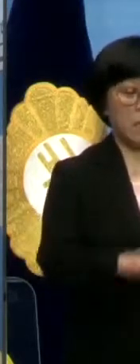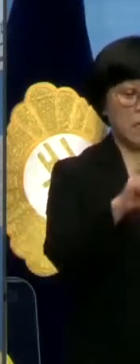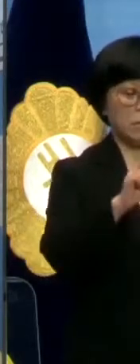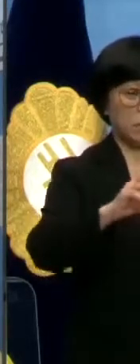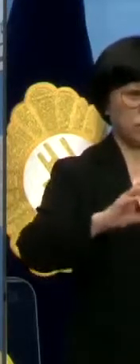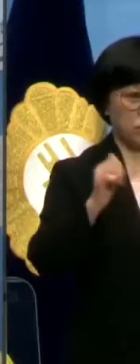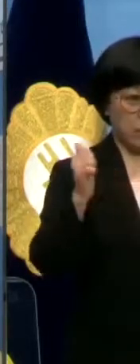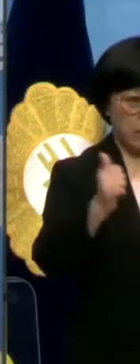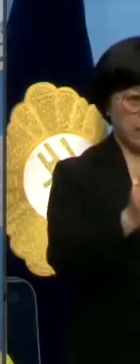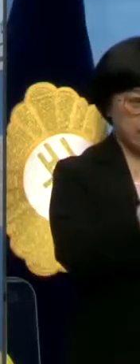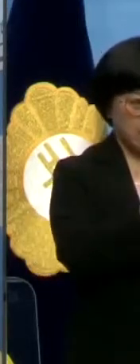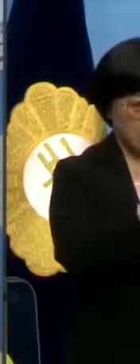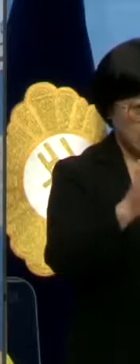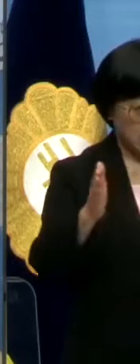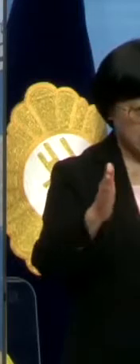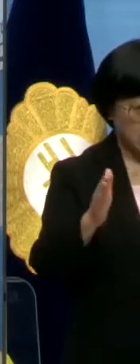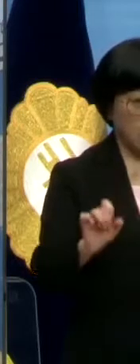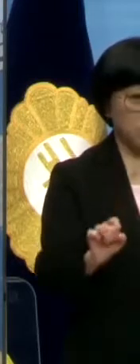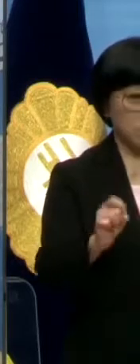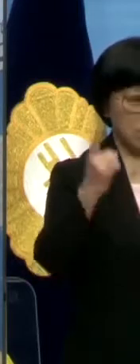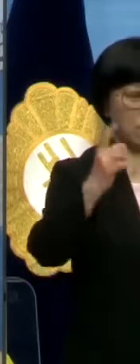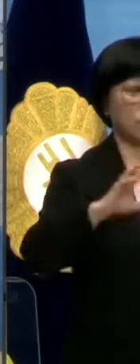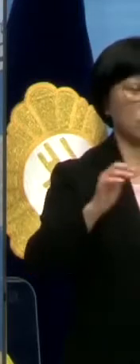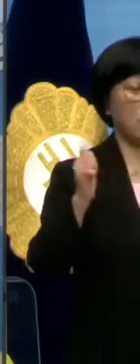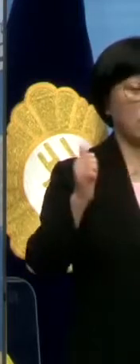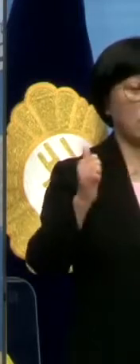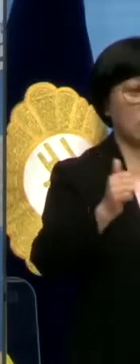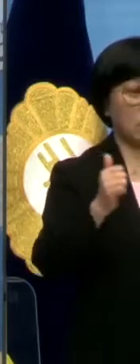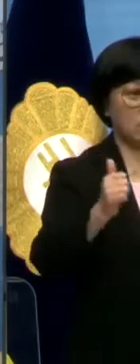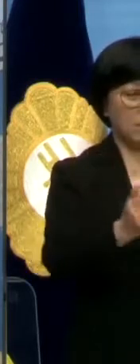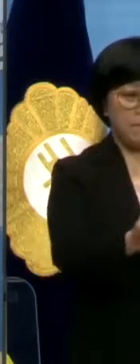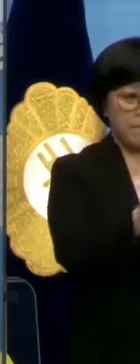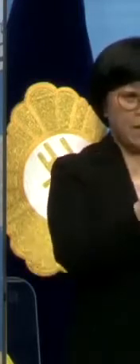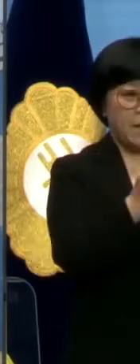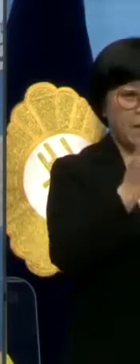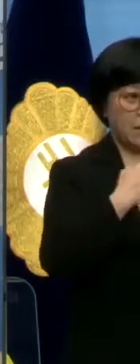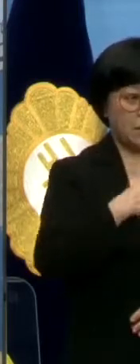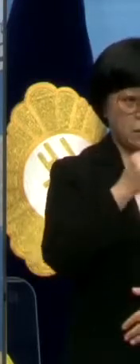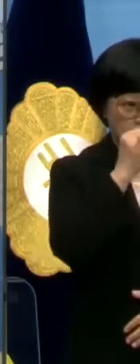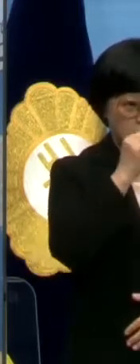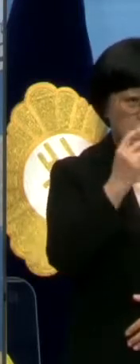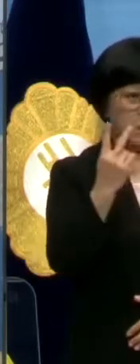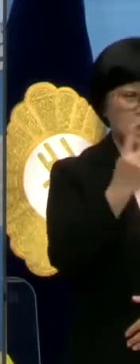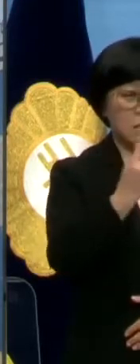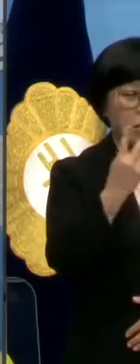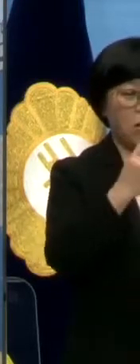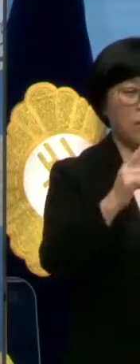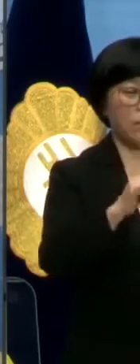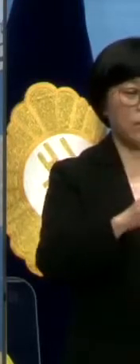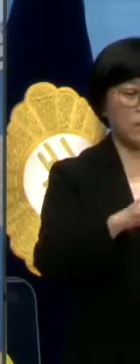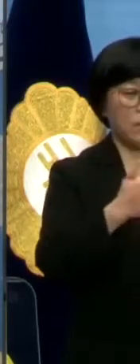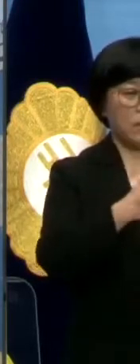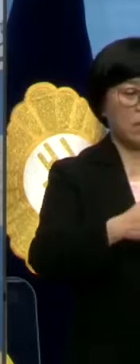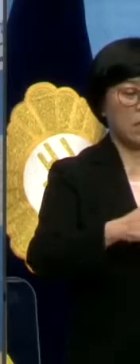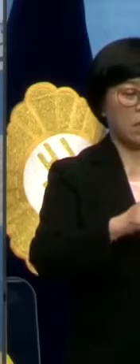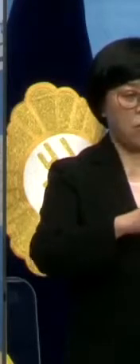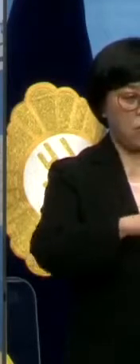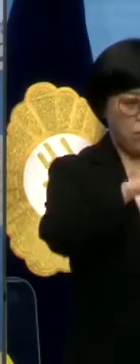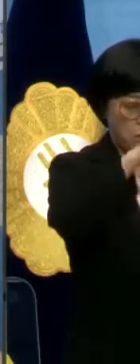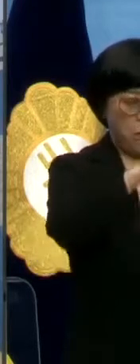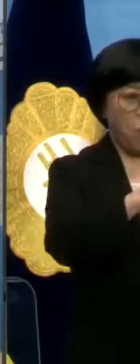21대 국회 시작하자마자 우리 국회의원들이 맞이했던 사건은 이천 냉동창고 화재